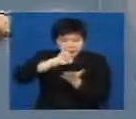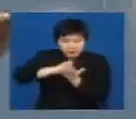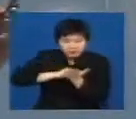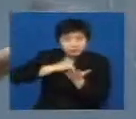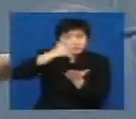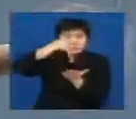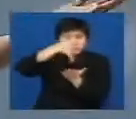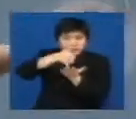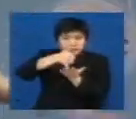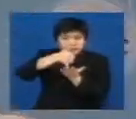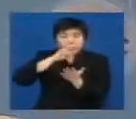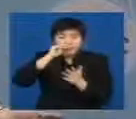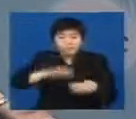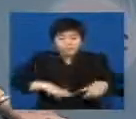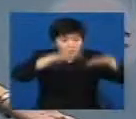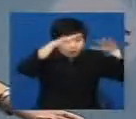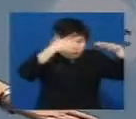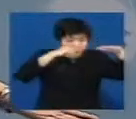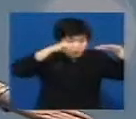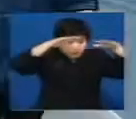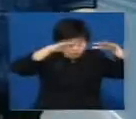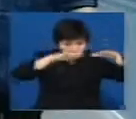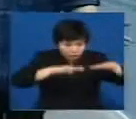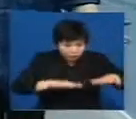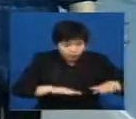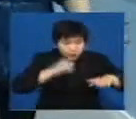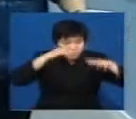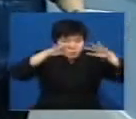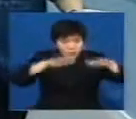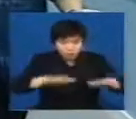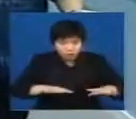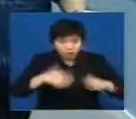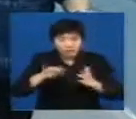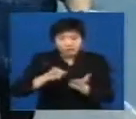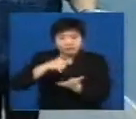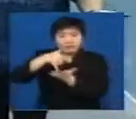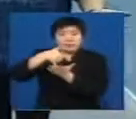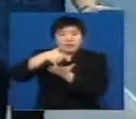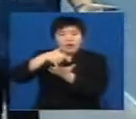หลังจากที่ผ่านน้ำท่วมแล้ว เมื่อประชาชนประสบภัยเช่นนั้นนะรัฐบ